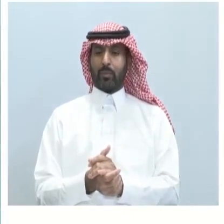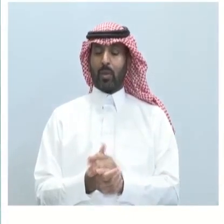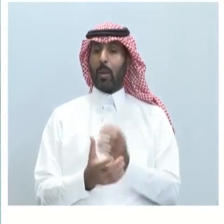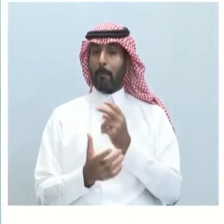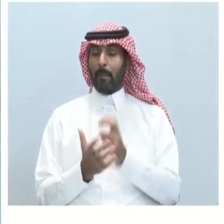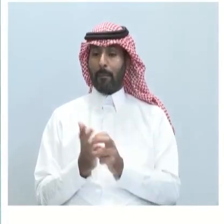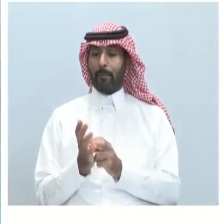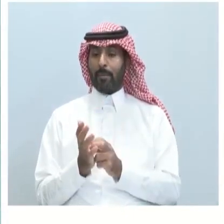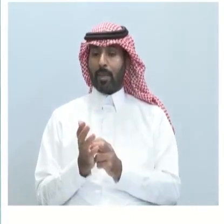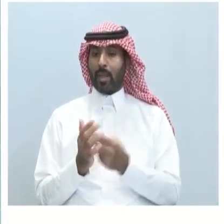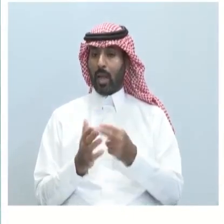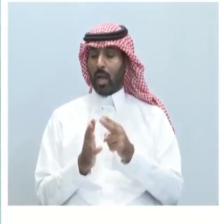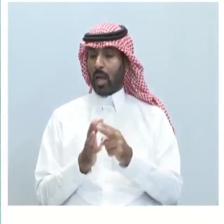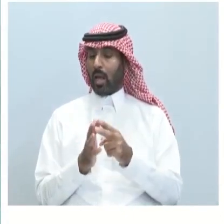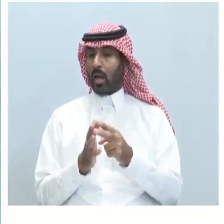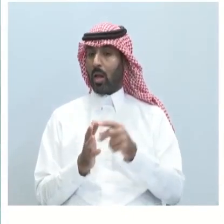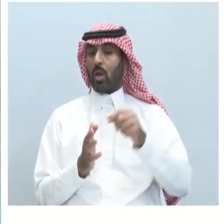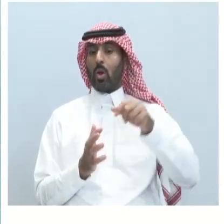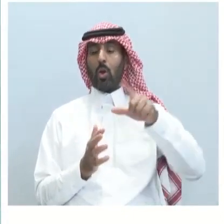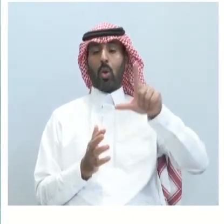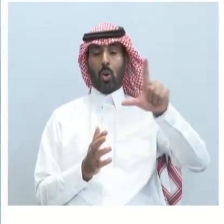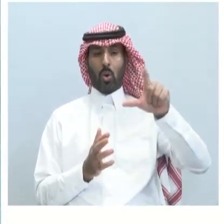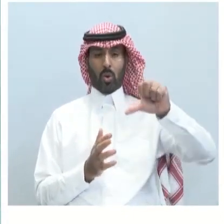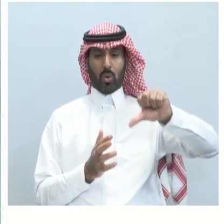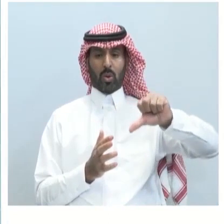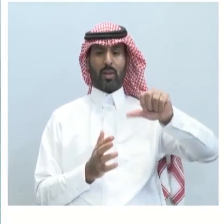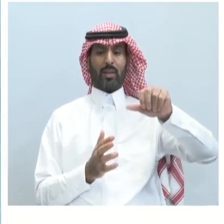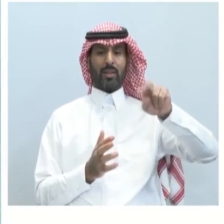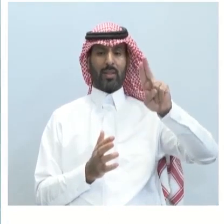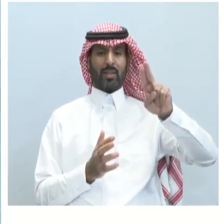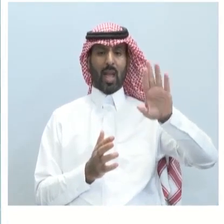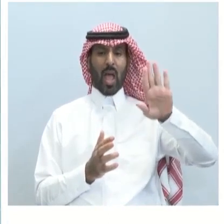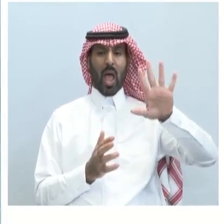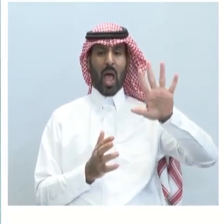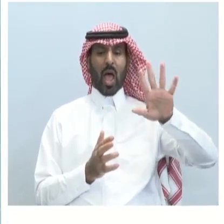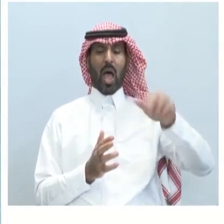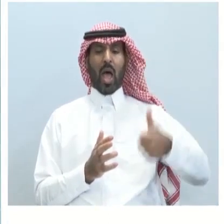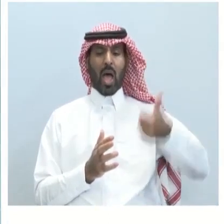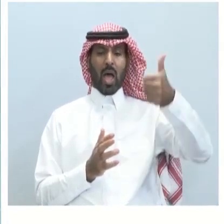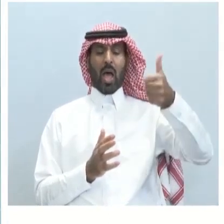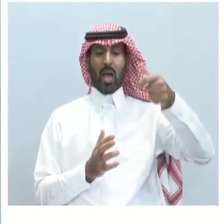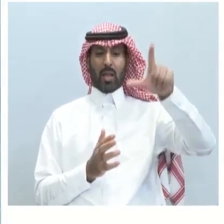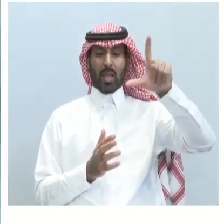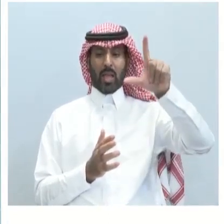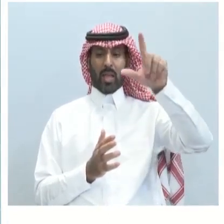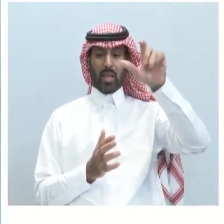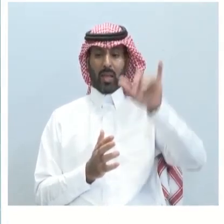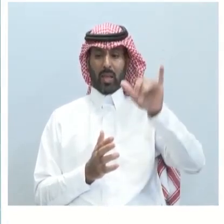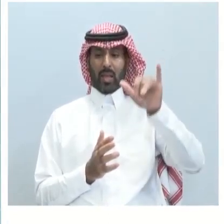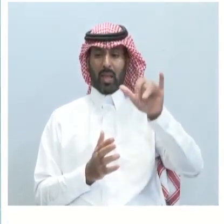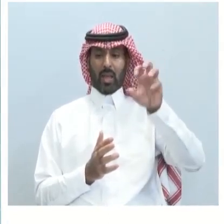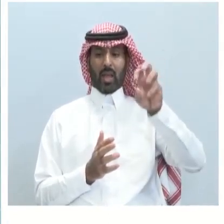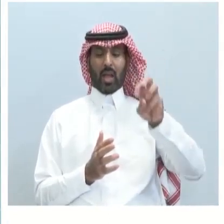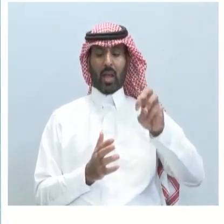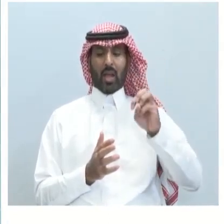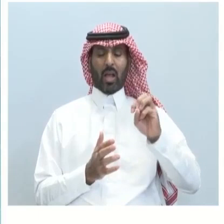مبدا اللوتشات ليه في السابق اخذنا مبدا لوشات ليتكلم بمختصر عن ايش عن وضع الاتزان الكيميائي